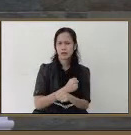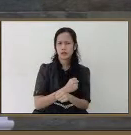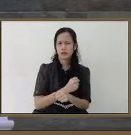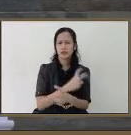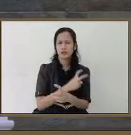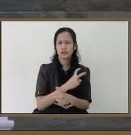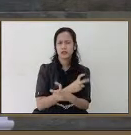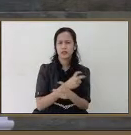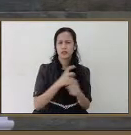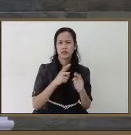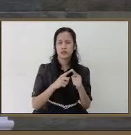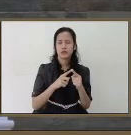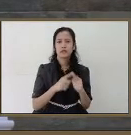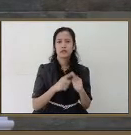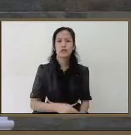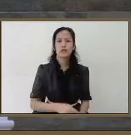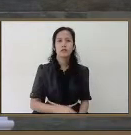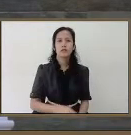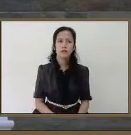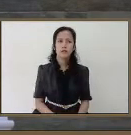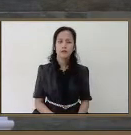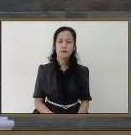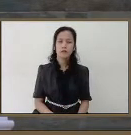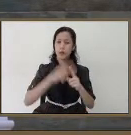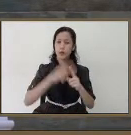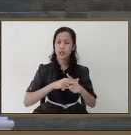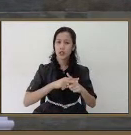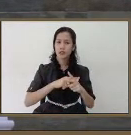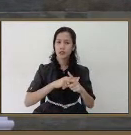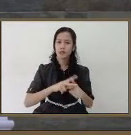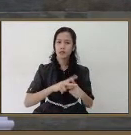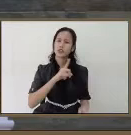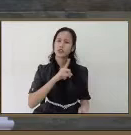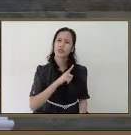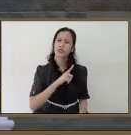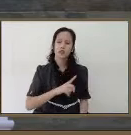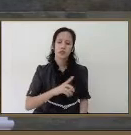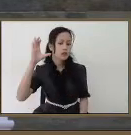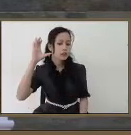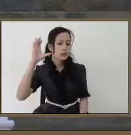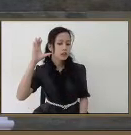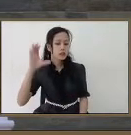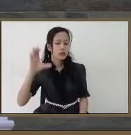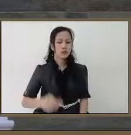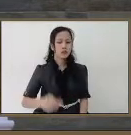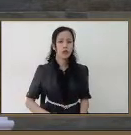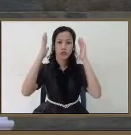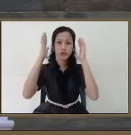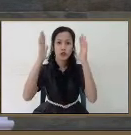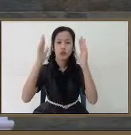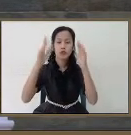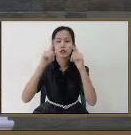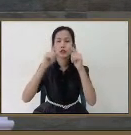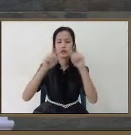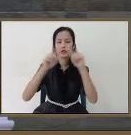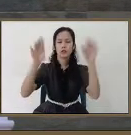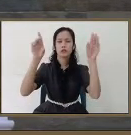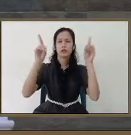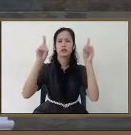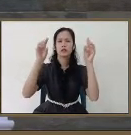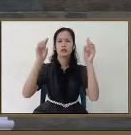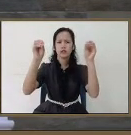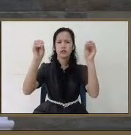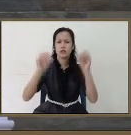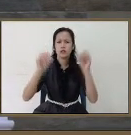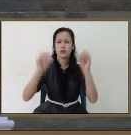doktrina. Huwag po tayong magpaka-hipokrito na magaling tayo sa application pero wala tayong alam sa doktrina. Hindi po kailanman